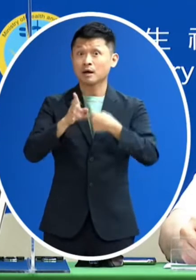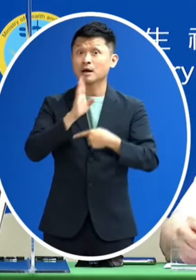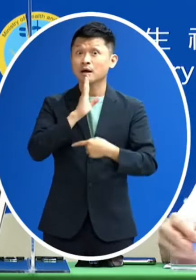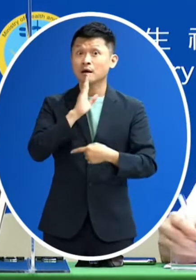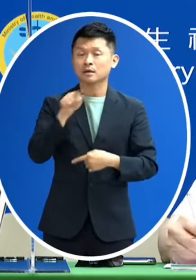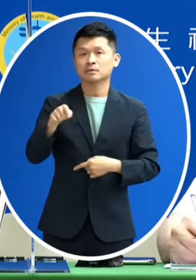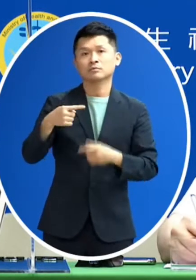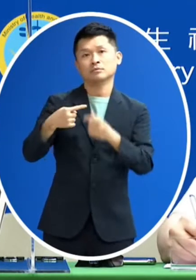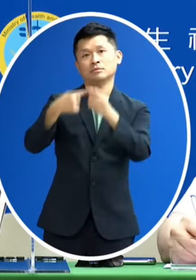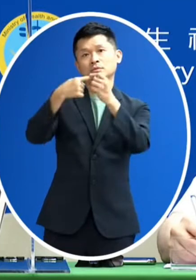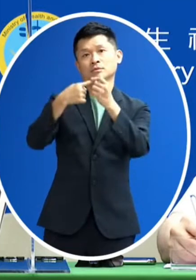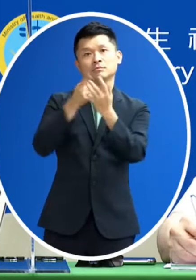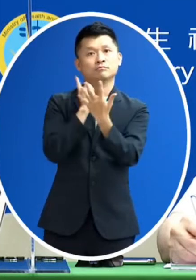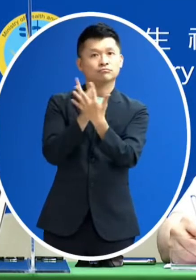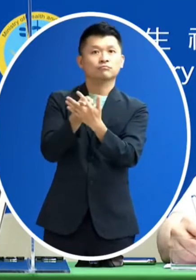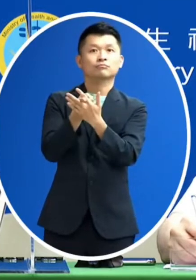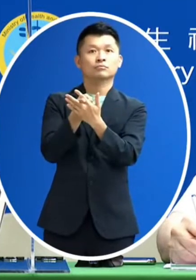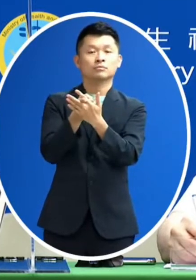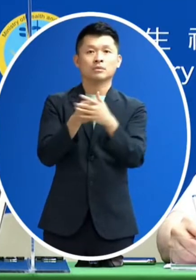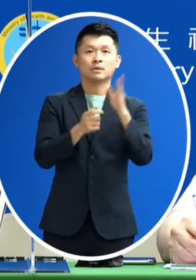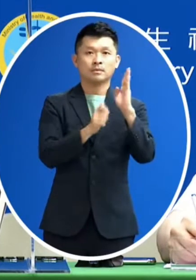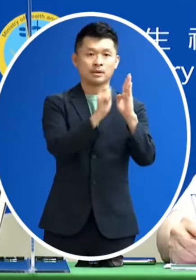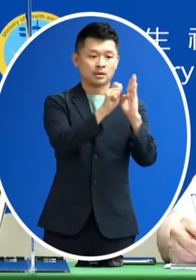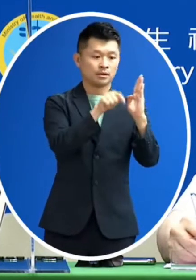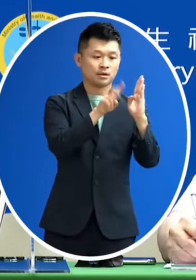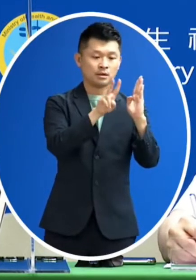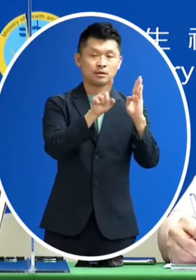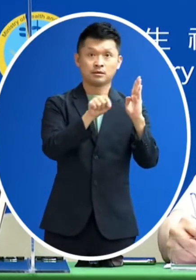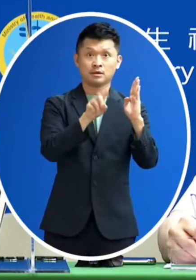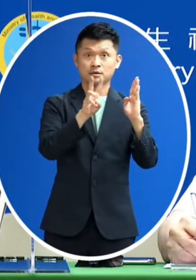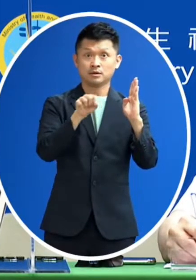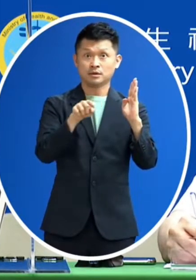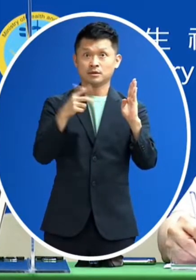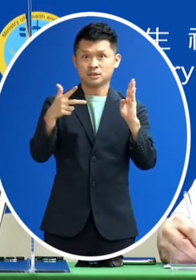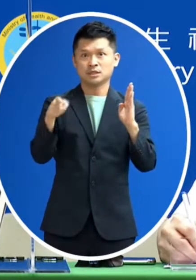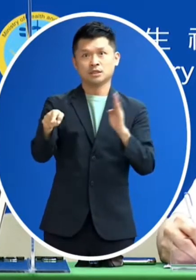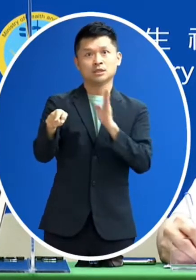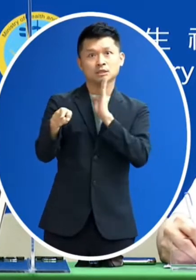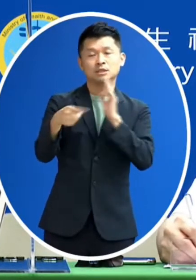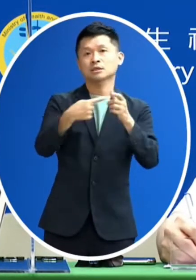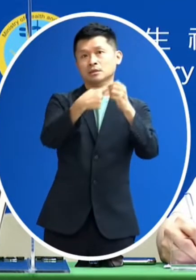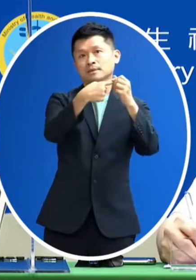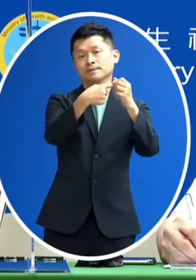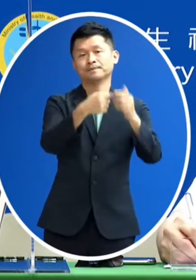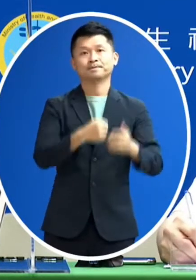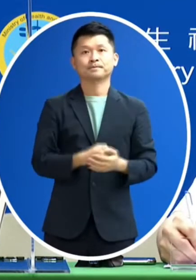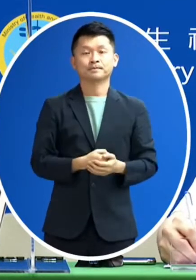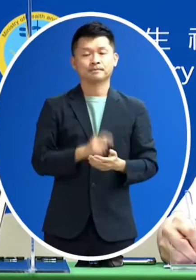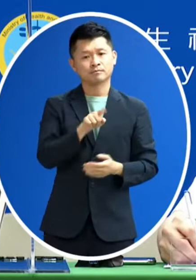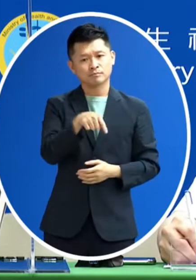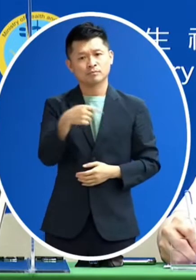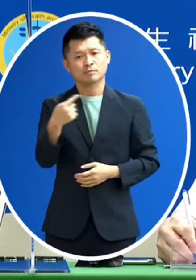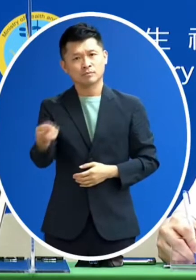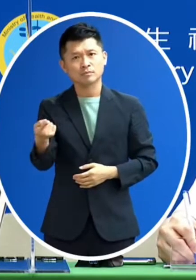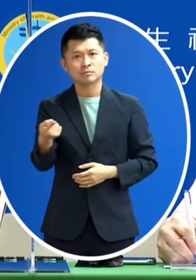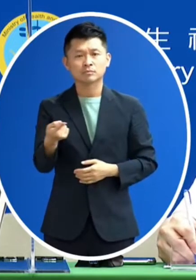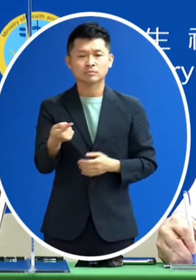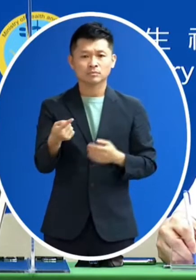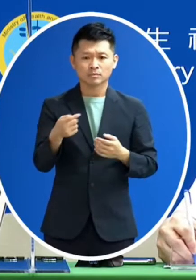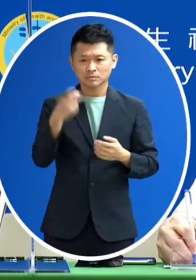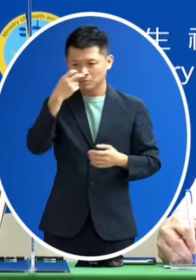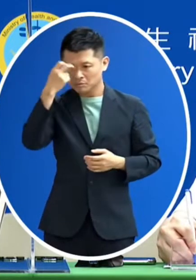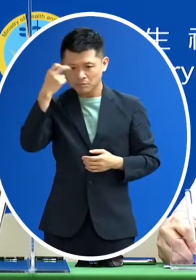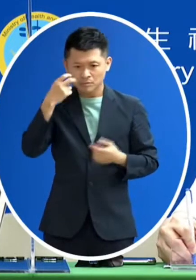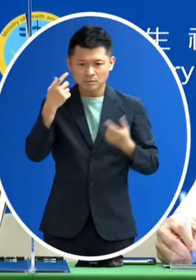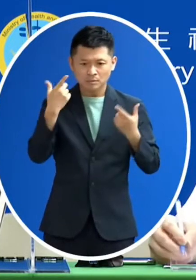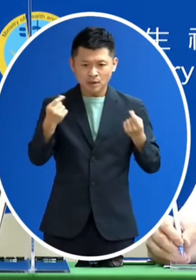最早已经验出可以重新分为2.3.7的这个个案那后续事实上呢，虽然说不完全一样，